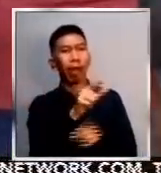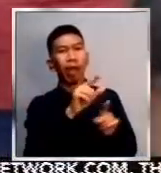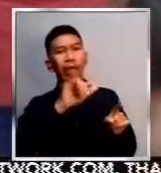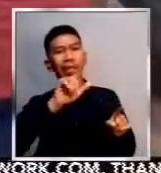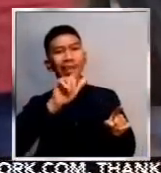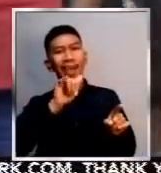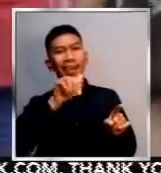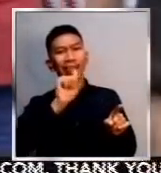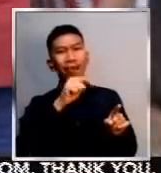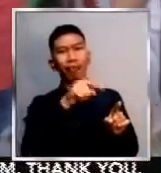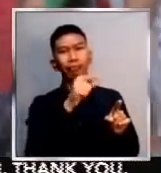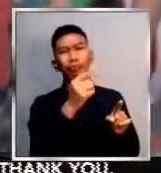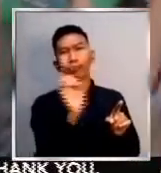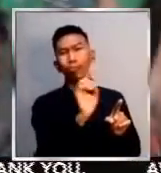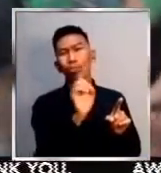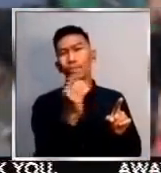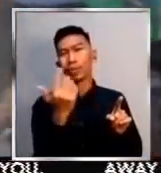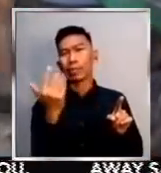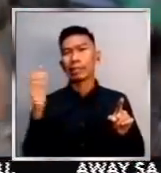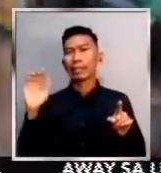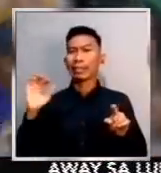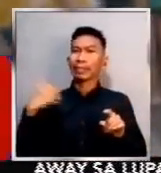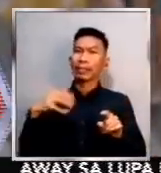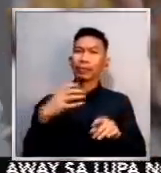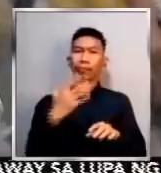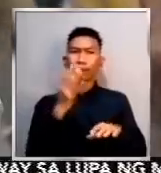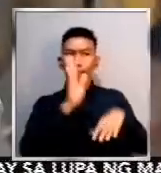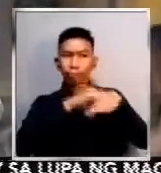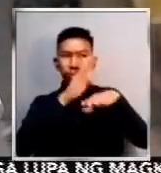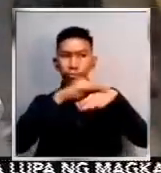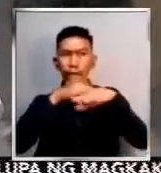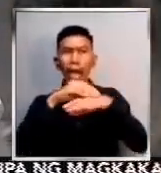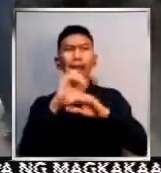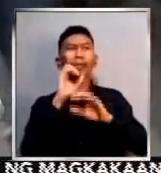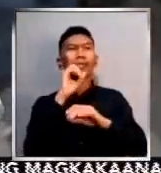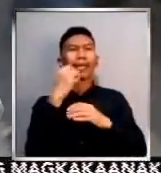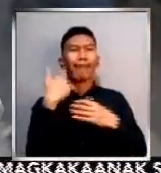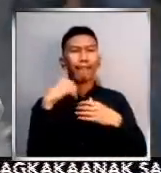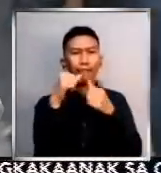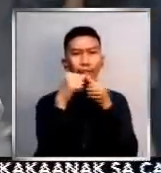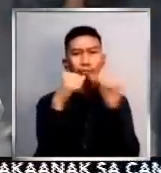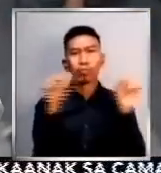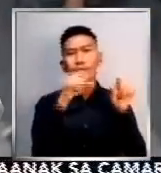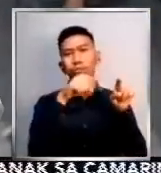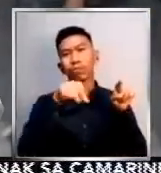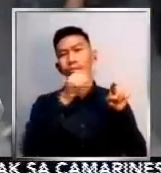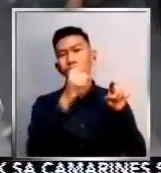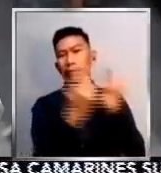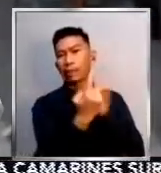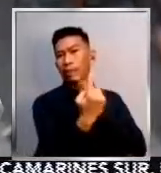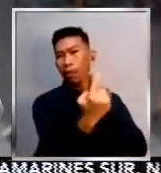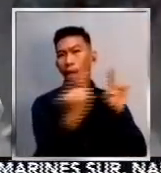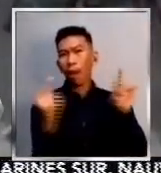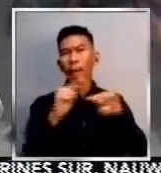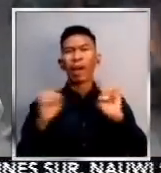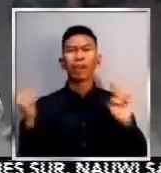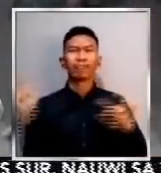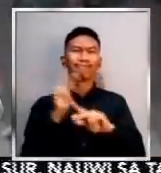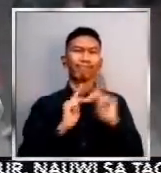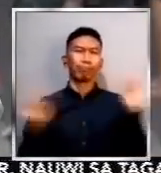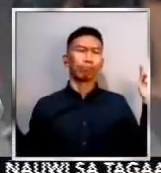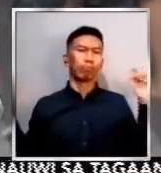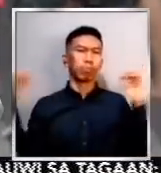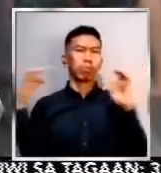ng mga otoridad na mag-physical distancing. Pero dahil sa kipot ng kalsada at dami ng mga dumagsang tao, hindi pa rin maiwasan ang kumpula ng